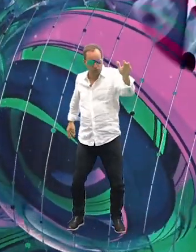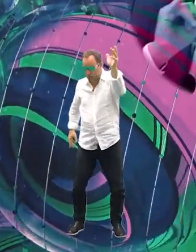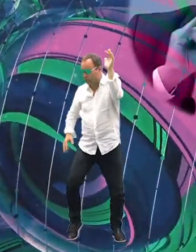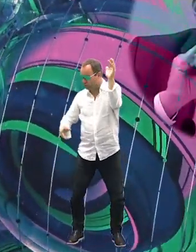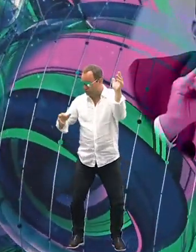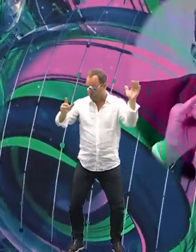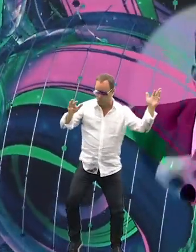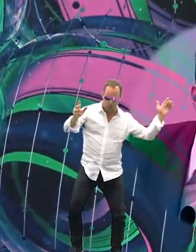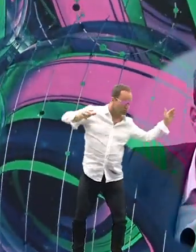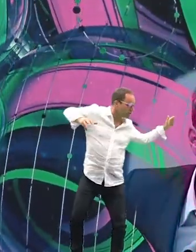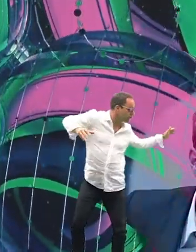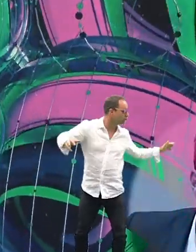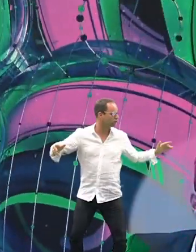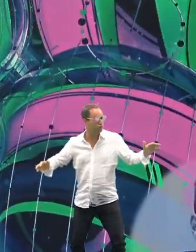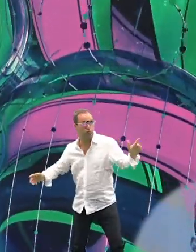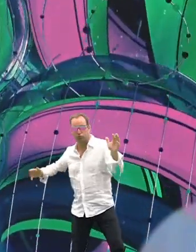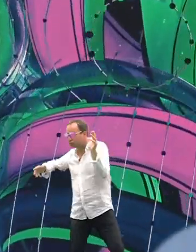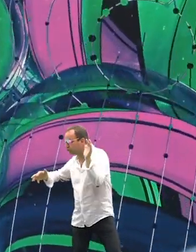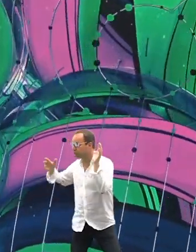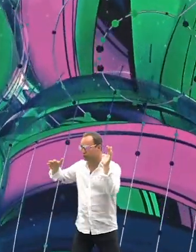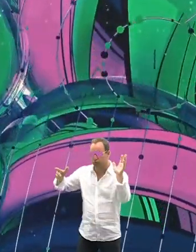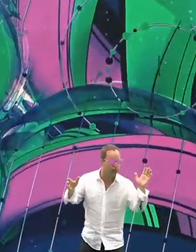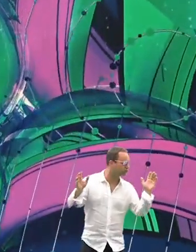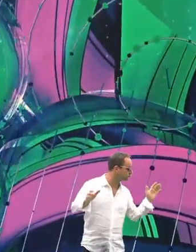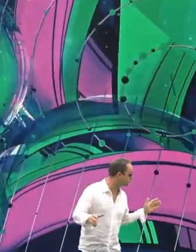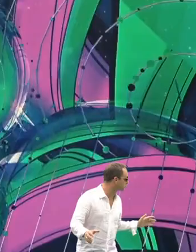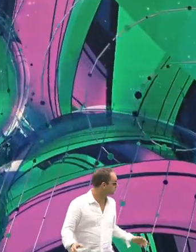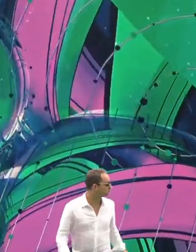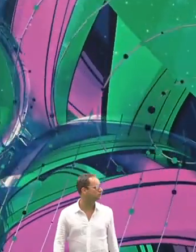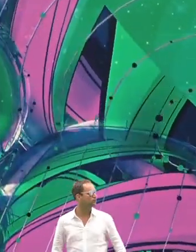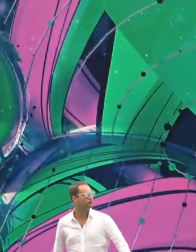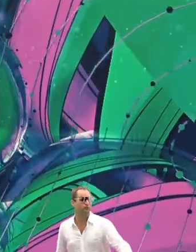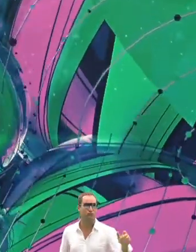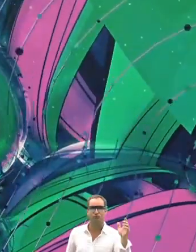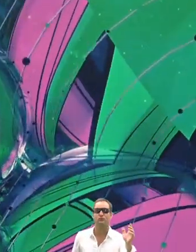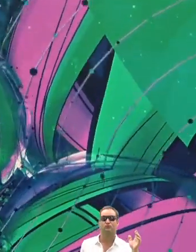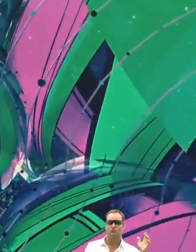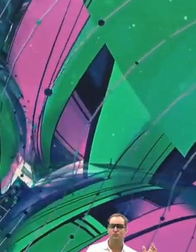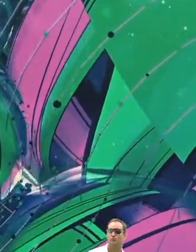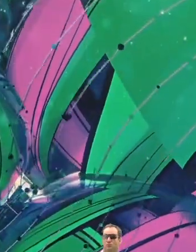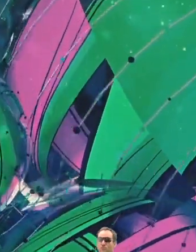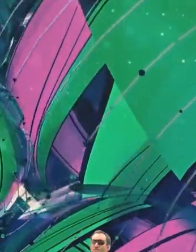Es ist so ein Tropfen Zeit. Das ist nur ein Tropfen Zeit. Oh yeah, oh